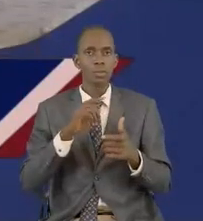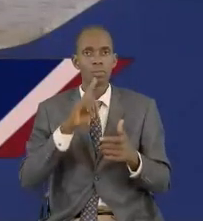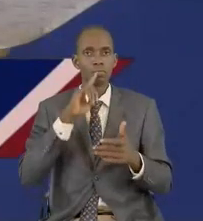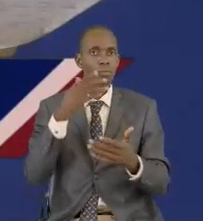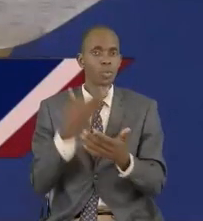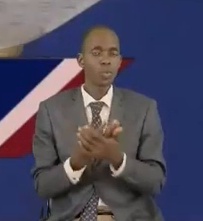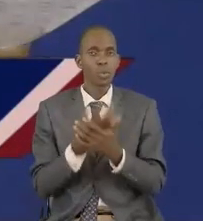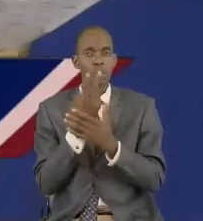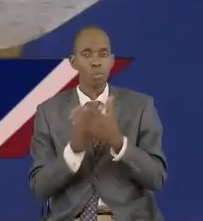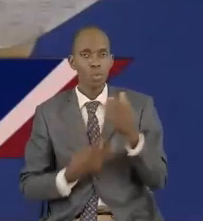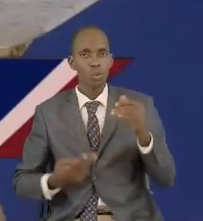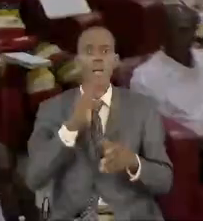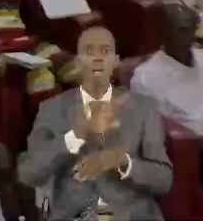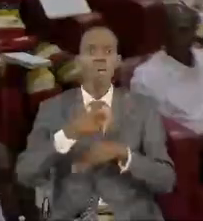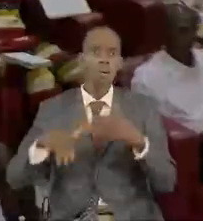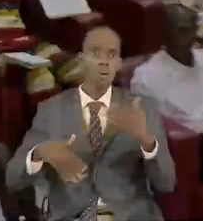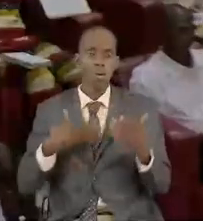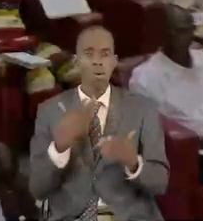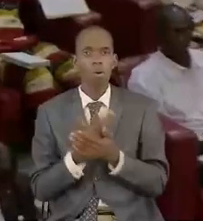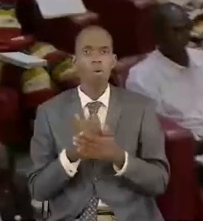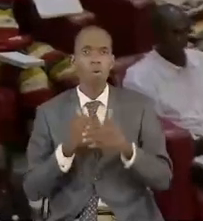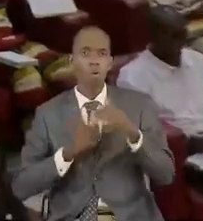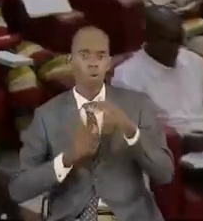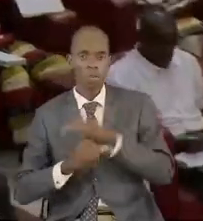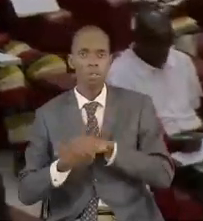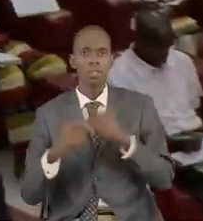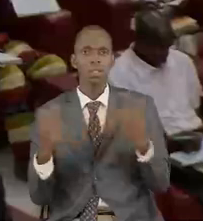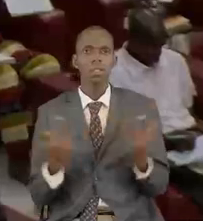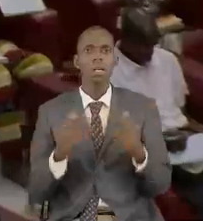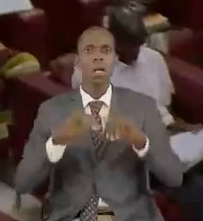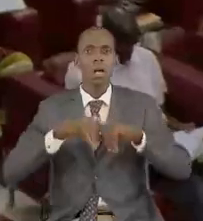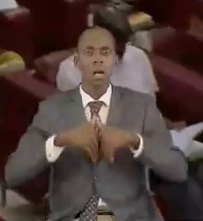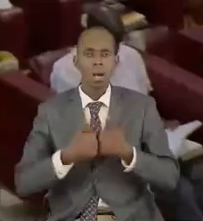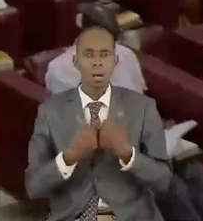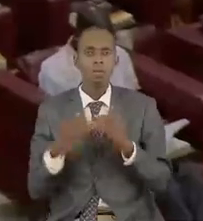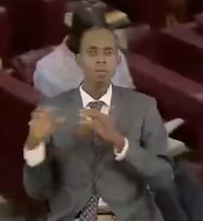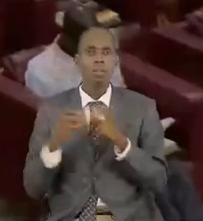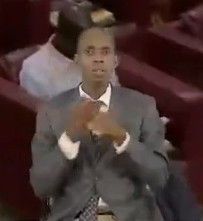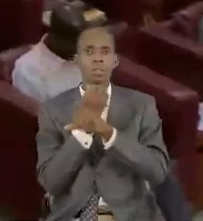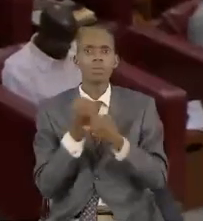sont sous l'empire du péché